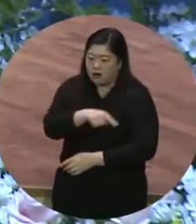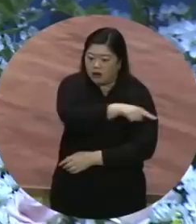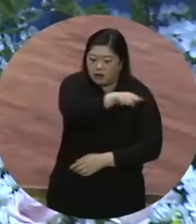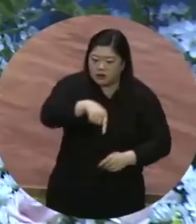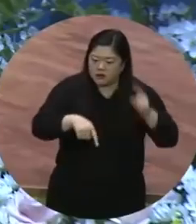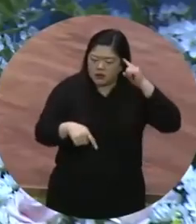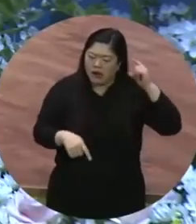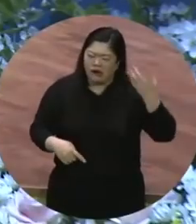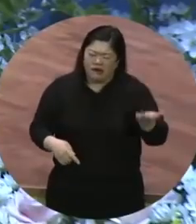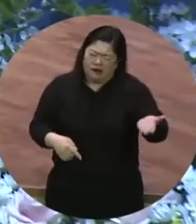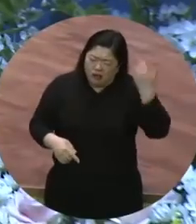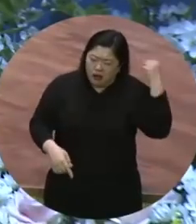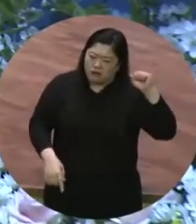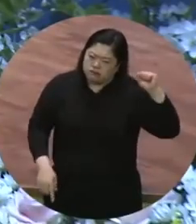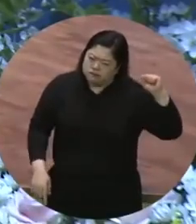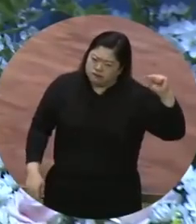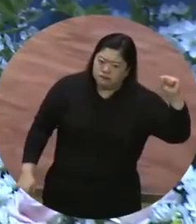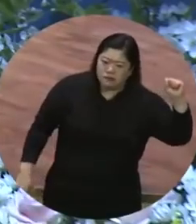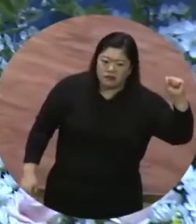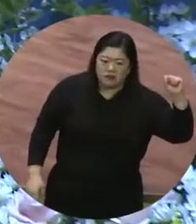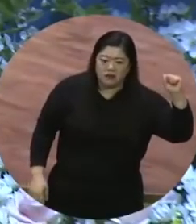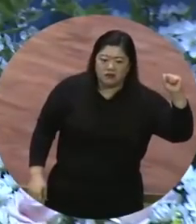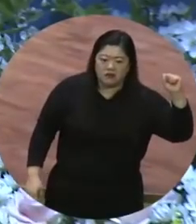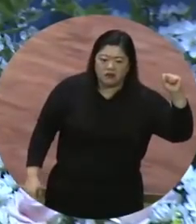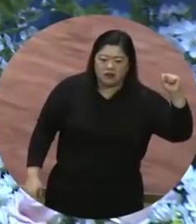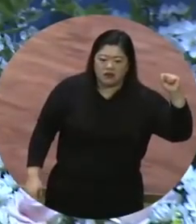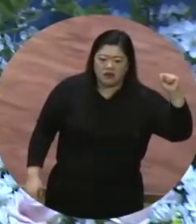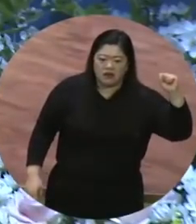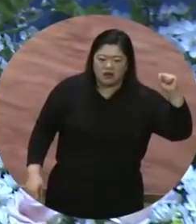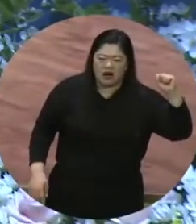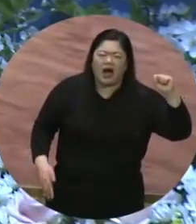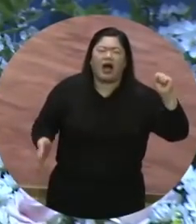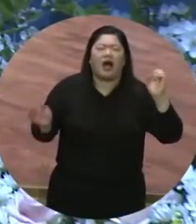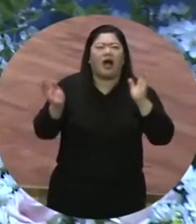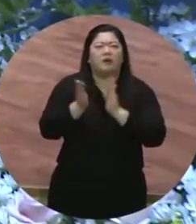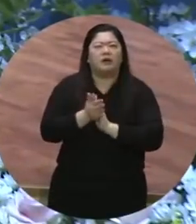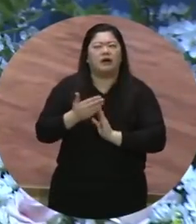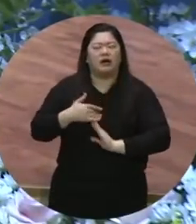다시 말하면 새 사람으로서 받은 축복을 누리지 못하도록